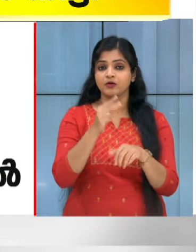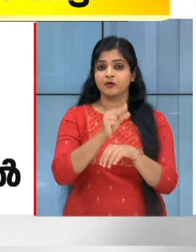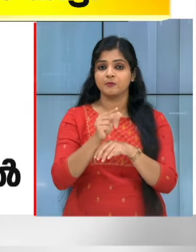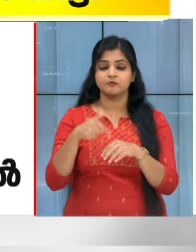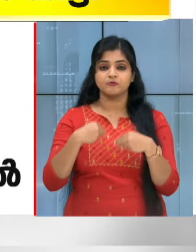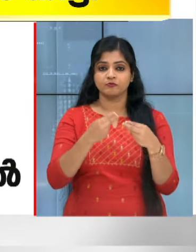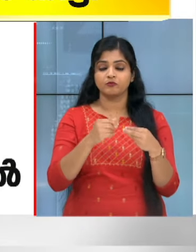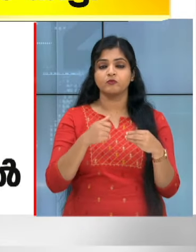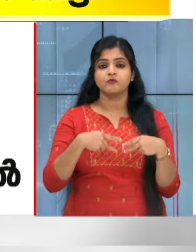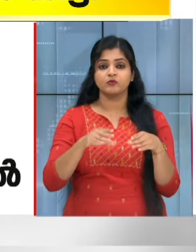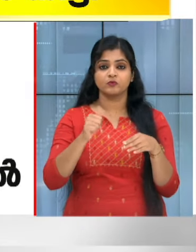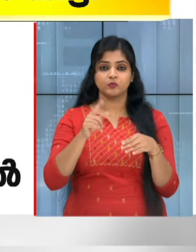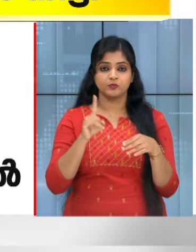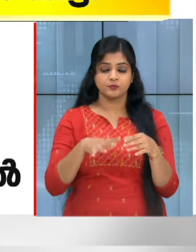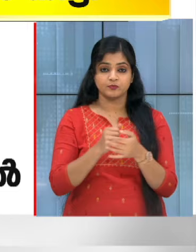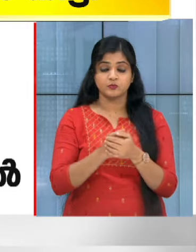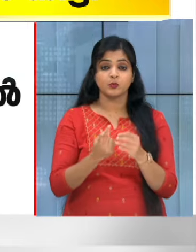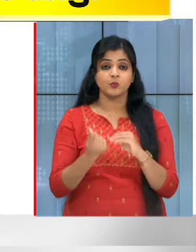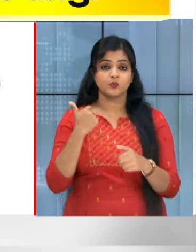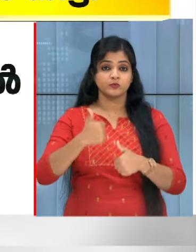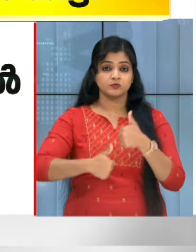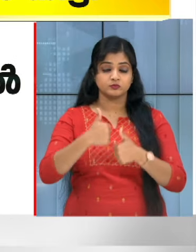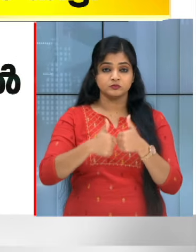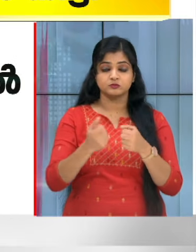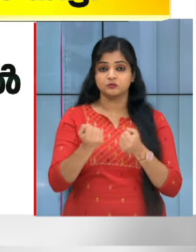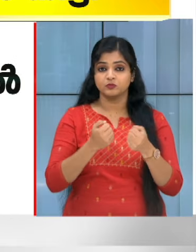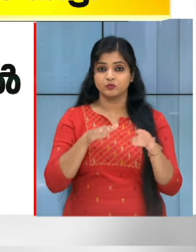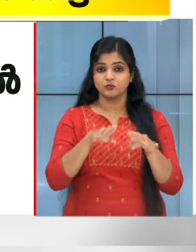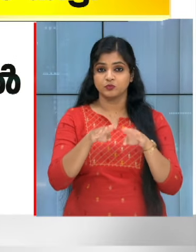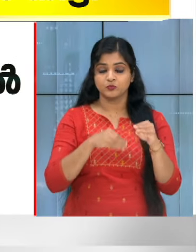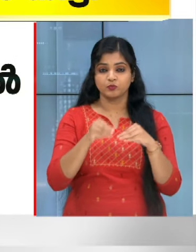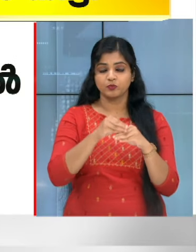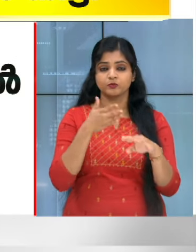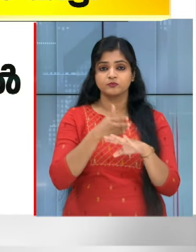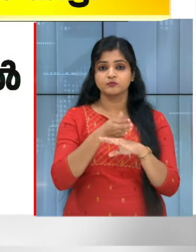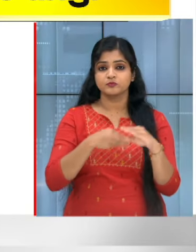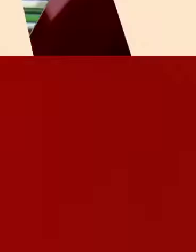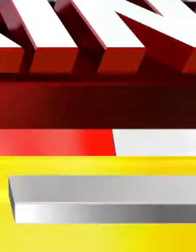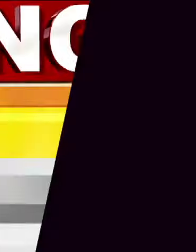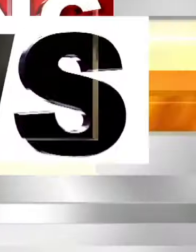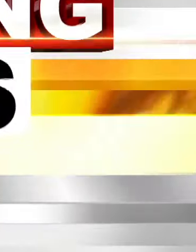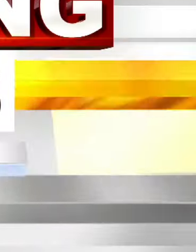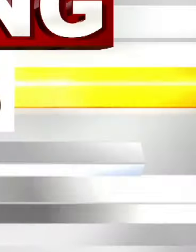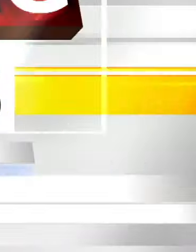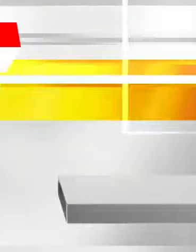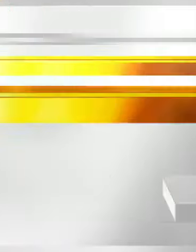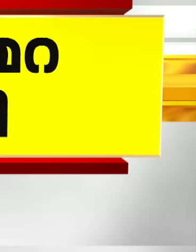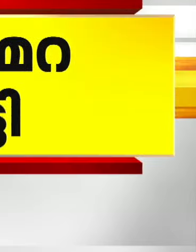പറയുന്നു. അമിത വേഗതയും മത്സരയോട്ടവും കാരണം അപകടങ്ങളുടെ എണ്ണം കൂടിയതോടെയാണ് ഗതാഗത വകുപ്പിന്റെ നടപടി.